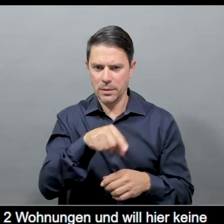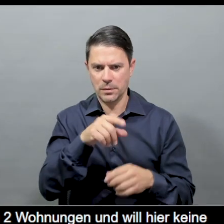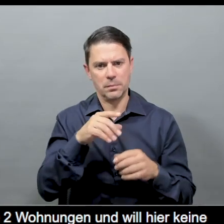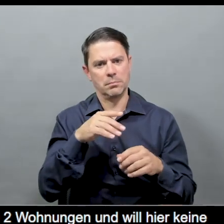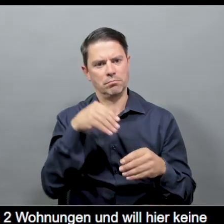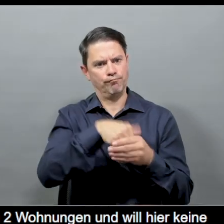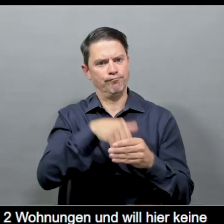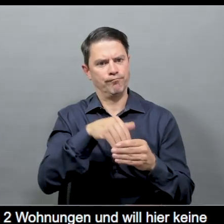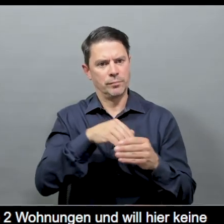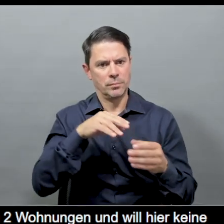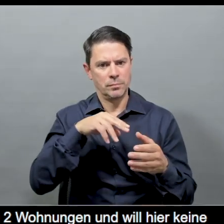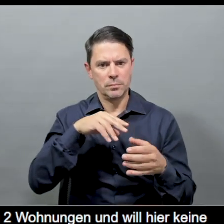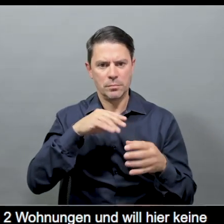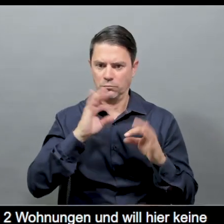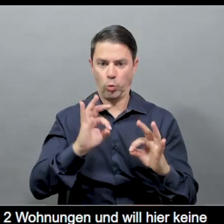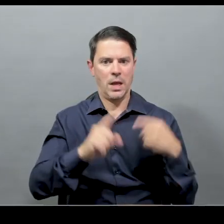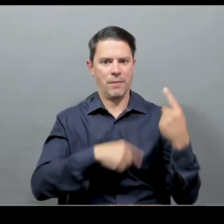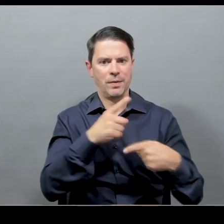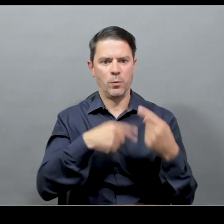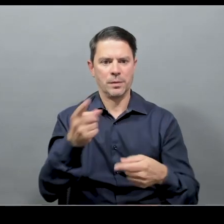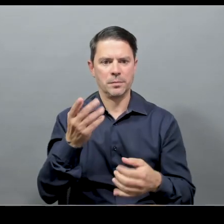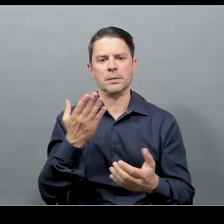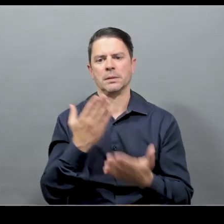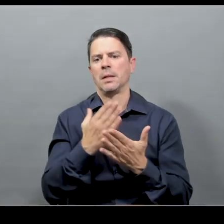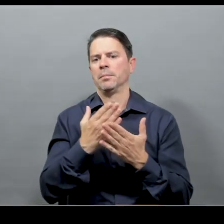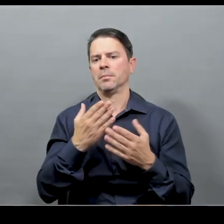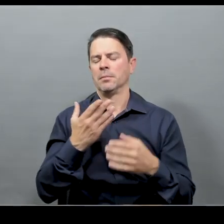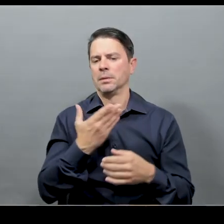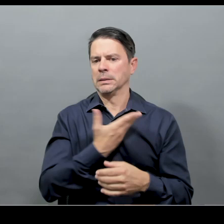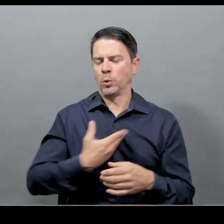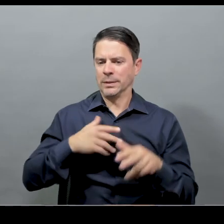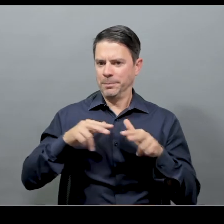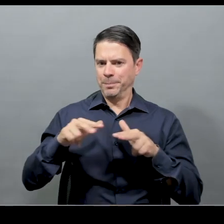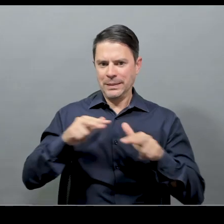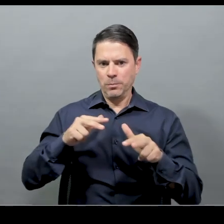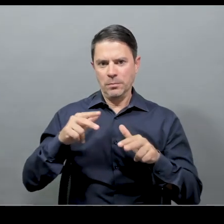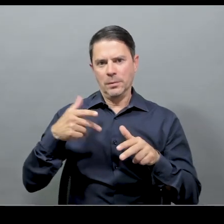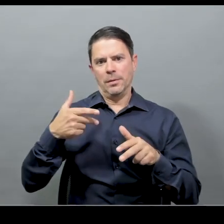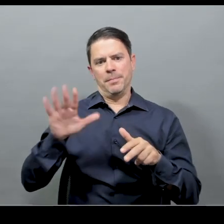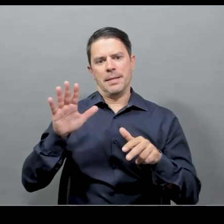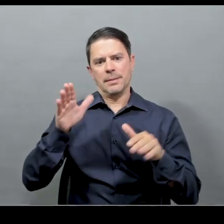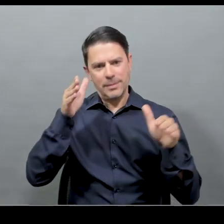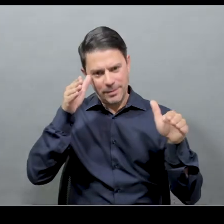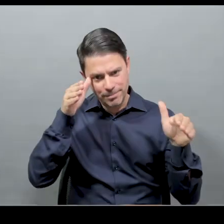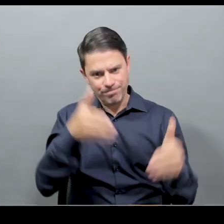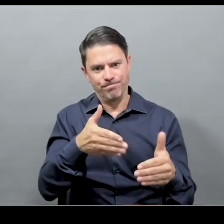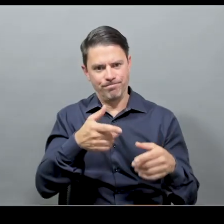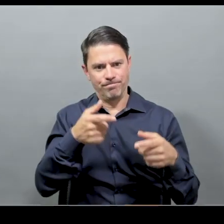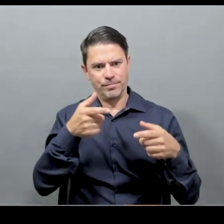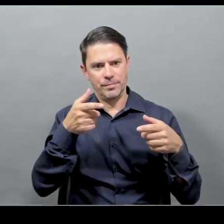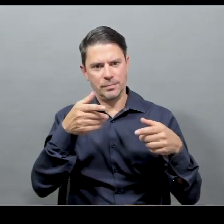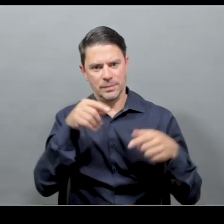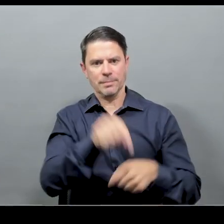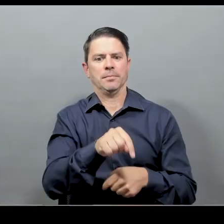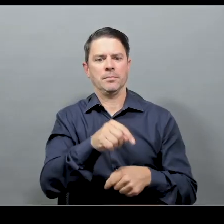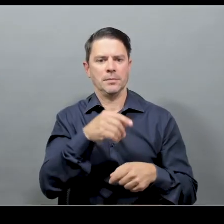eingesetzt, auch von Kommunen. Das will das Gesundheitsministerium offenbar noch intensivieren, aber Details müssen dienen sein. Ja, da kann ich nur das